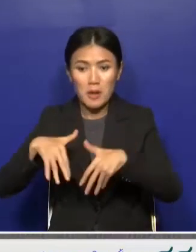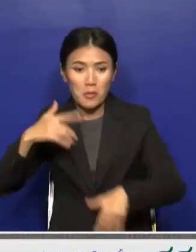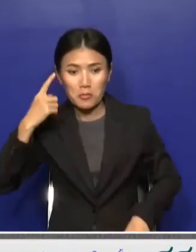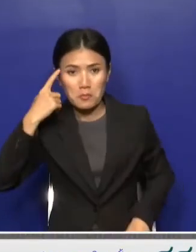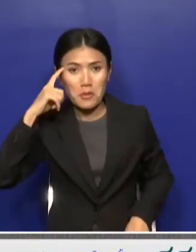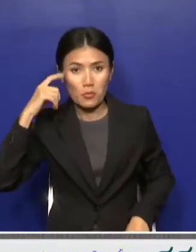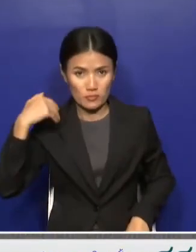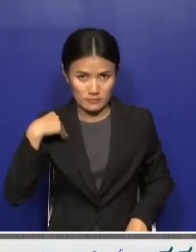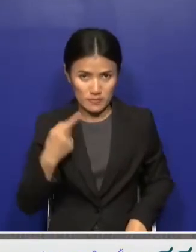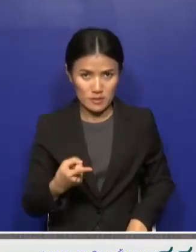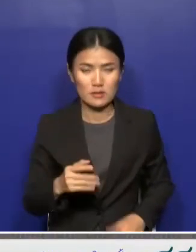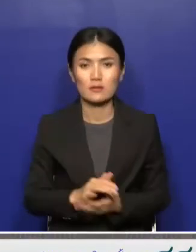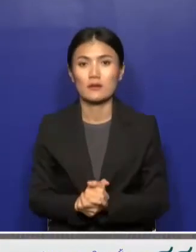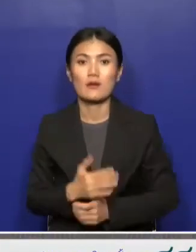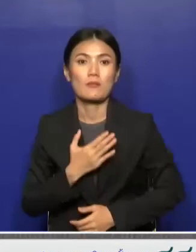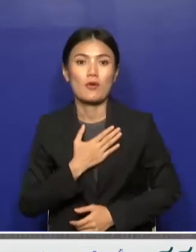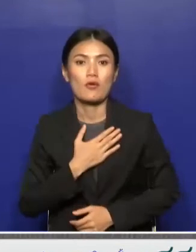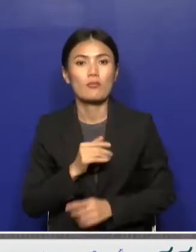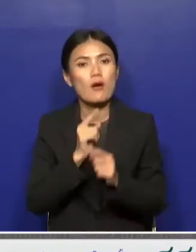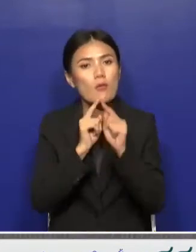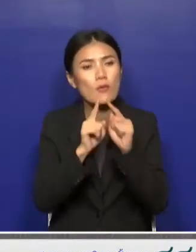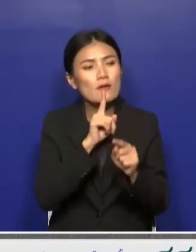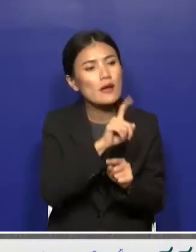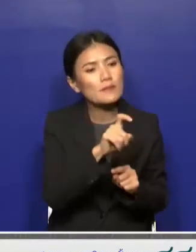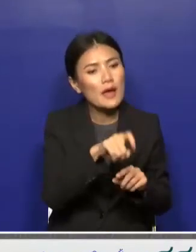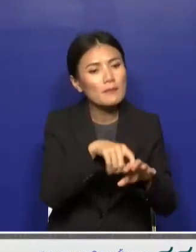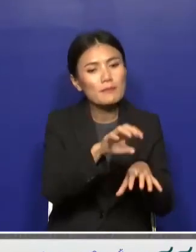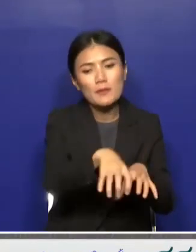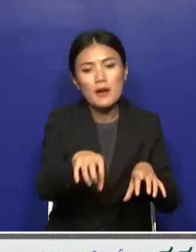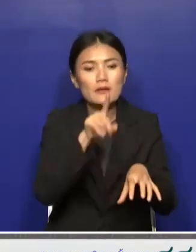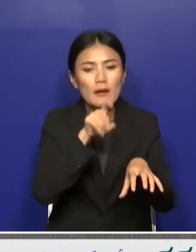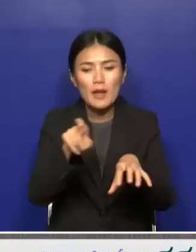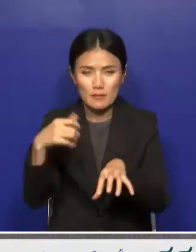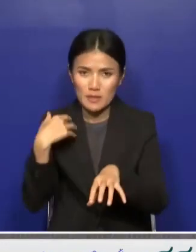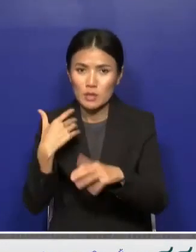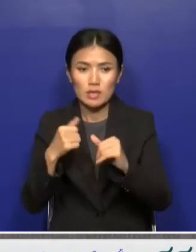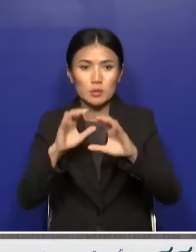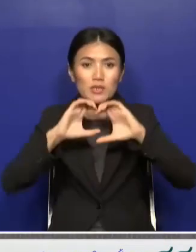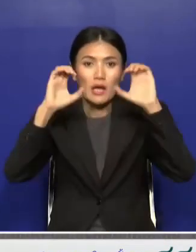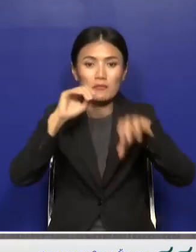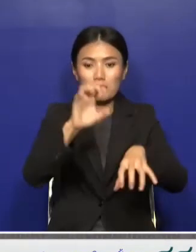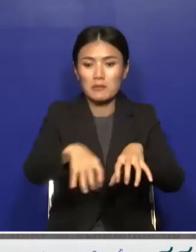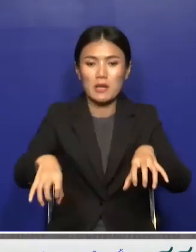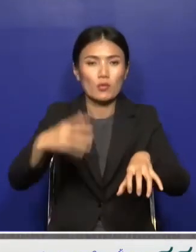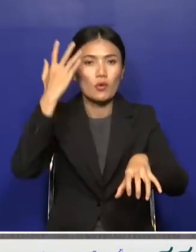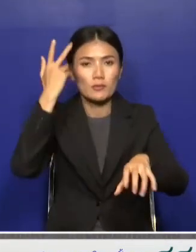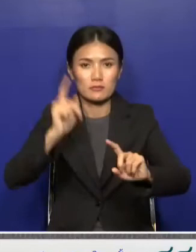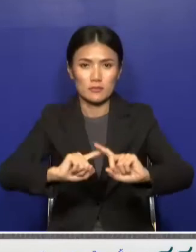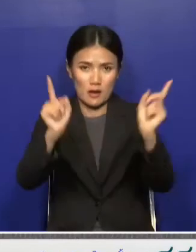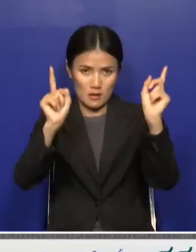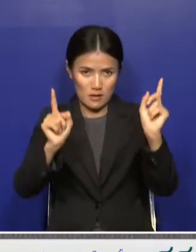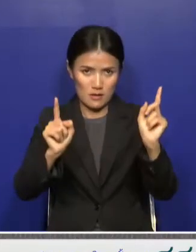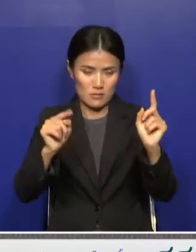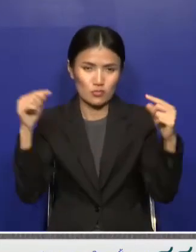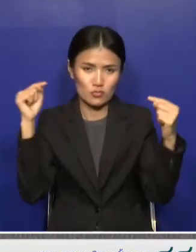ได้มีการอภิปรายปรึกษาหารือกับหลายๆหน่วยงานก็ยังพบว่าหน่วยราชการหลายแห่งมีความเห็นไม่ตรงกันแล้วก็มีความเข้